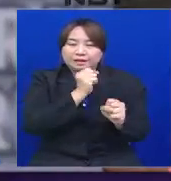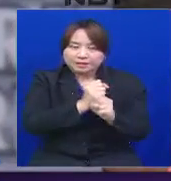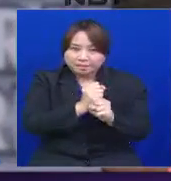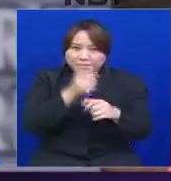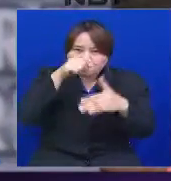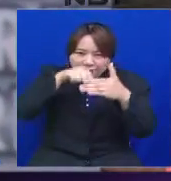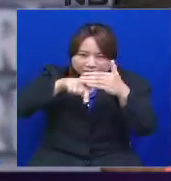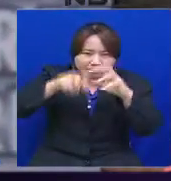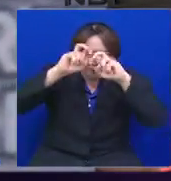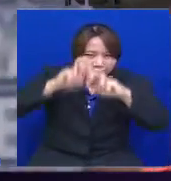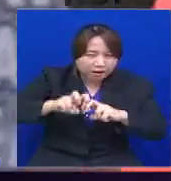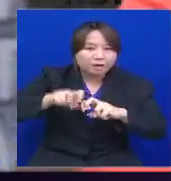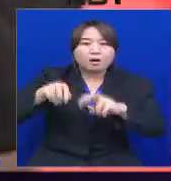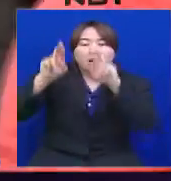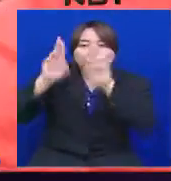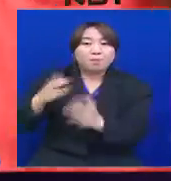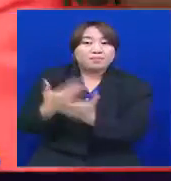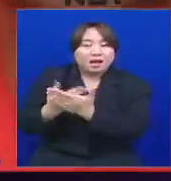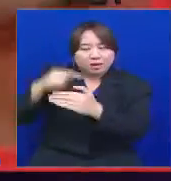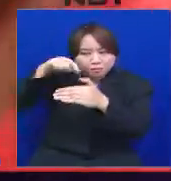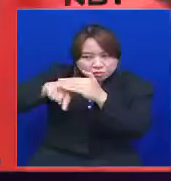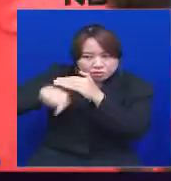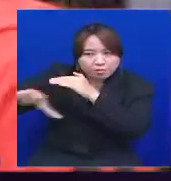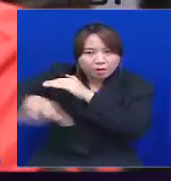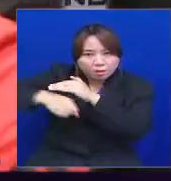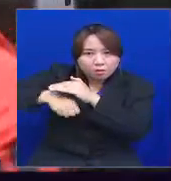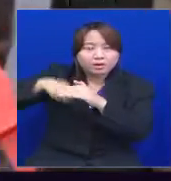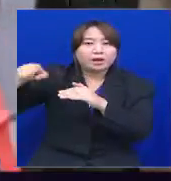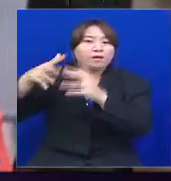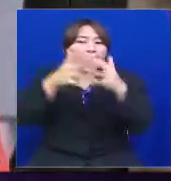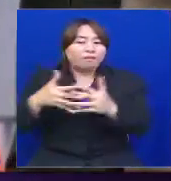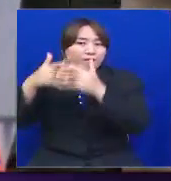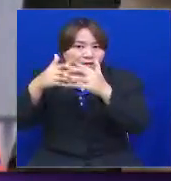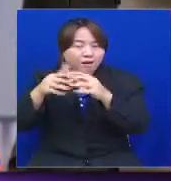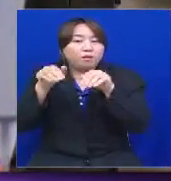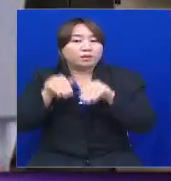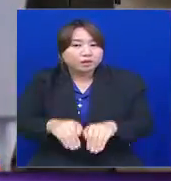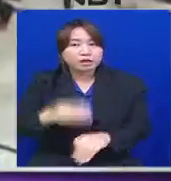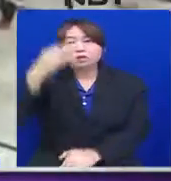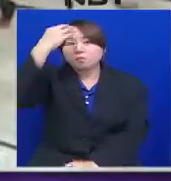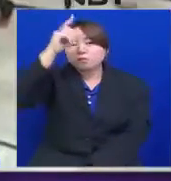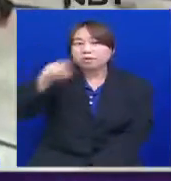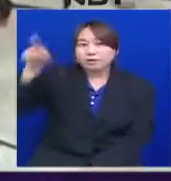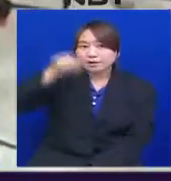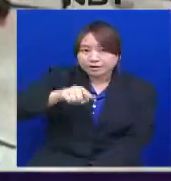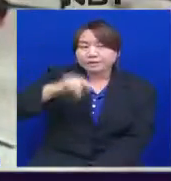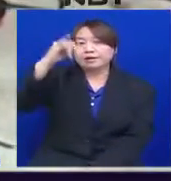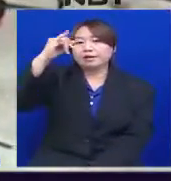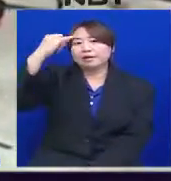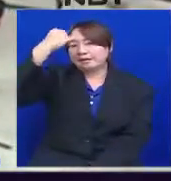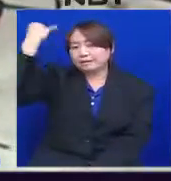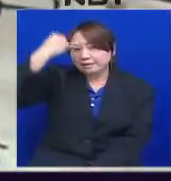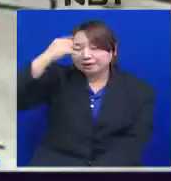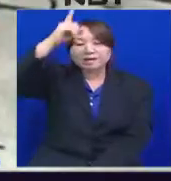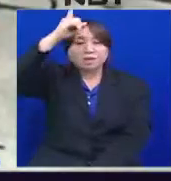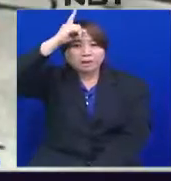แฮกให้ระบบการเงินของผู้เสียหายทั้งในสหรัฐอเมริกาออสเตรเลียญี่ปุ่นอังกฤษอิตาลีและเยอรมันให้โอนเงิน